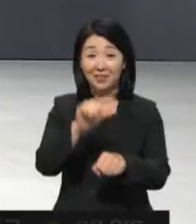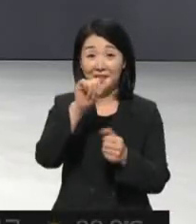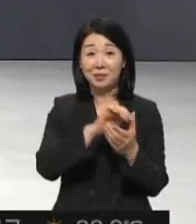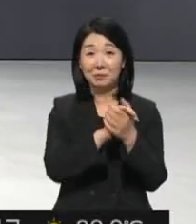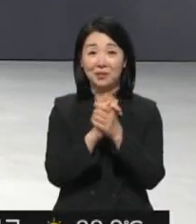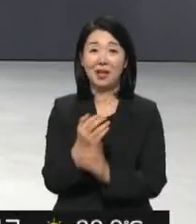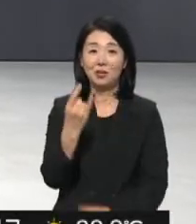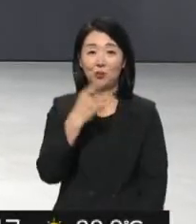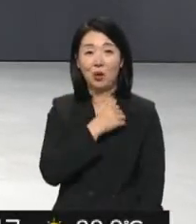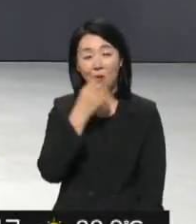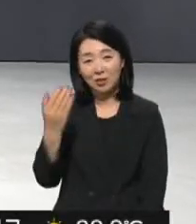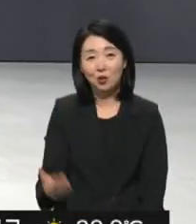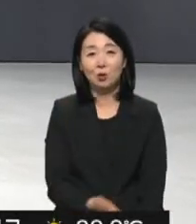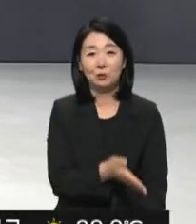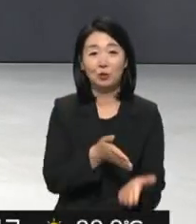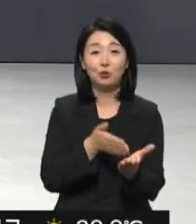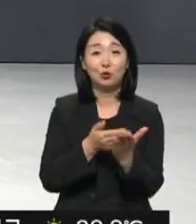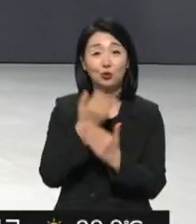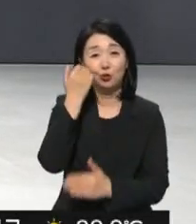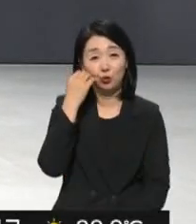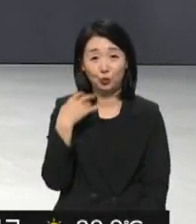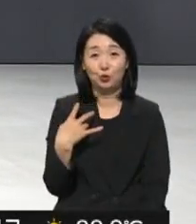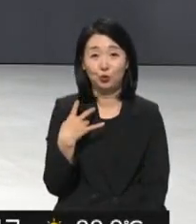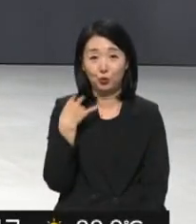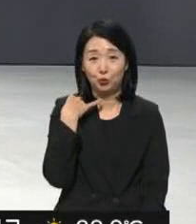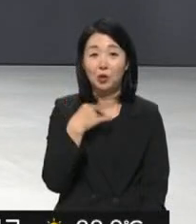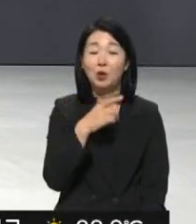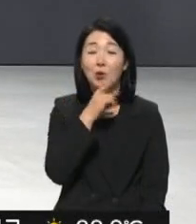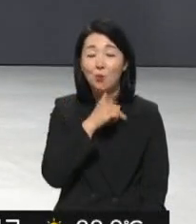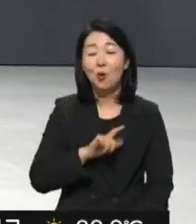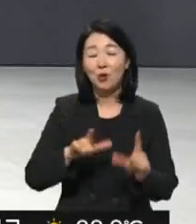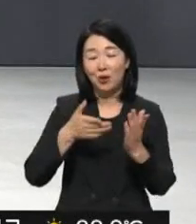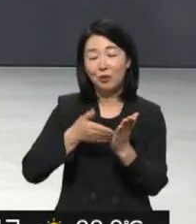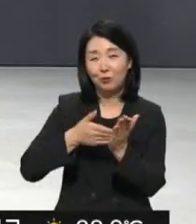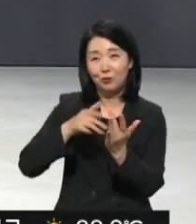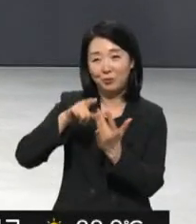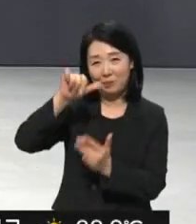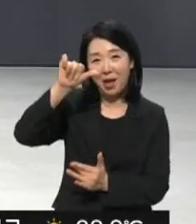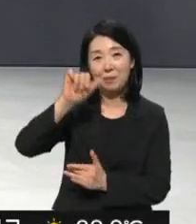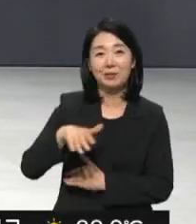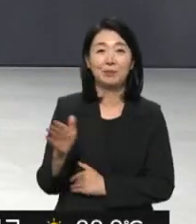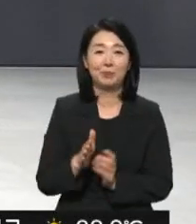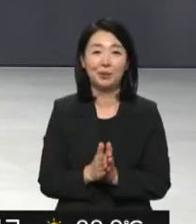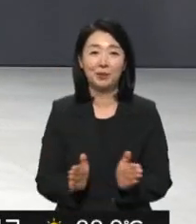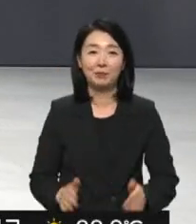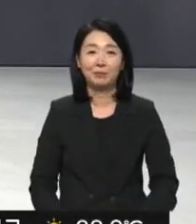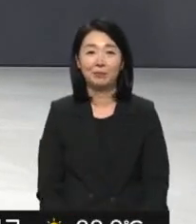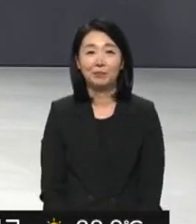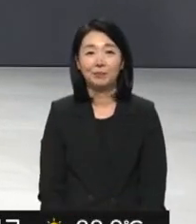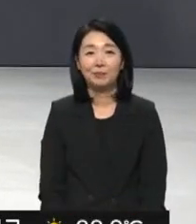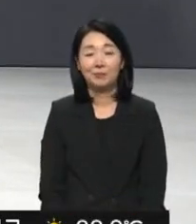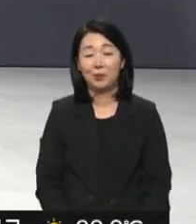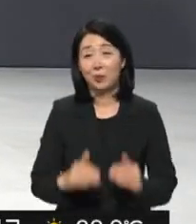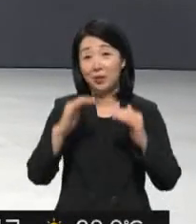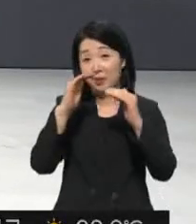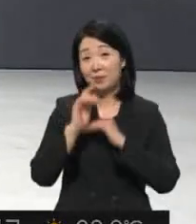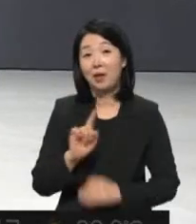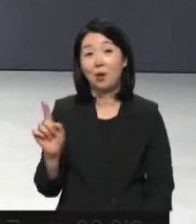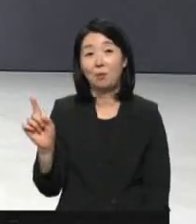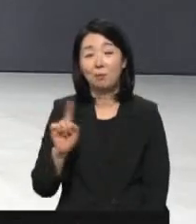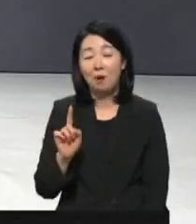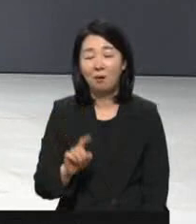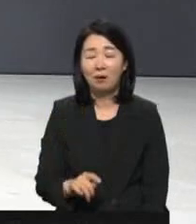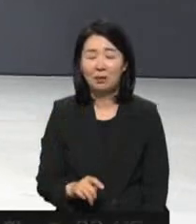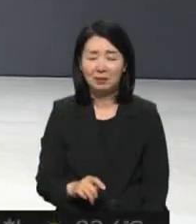5시 하면 다정해 정혜원들의 뉴스 큐레이터 울체커입니다. 월요일에 뉴스픽 5 바로 들어갑니다. 오늘 준비한